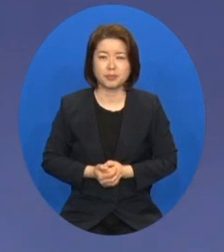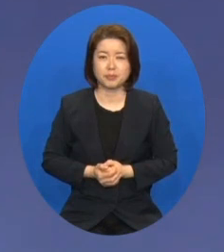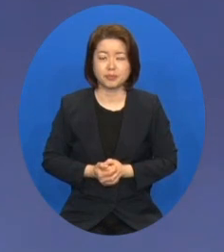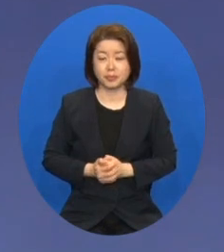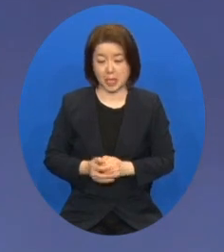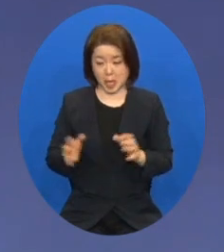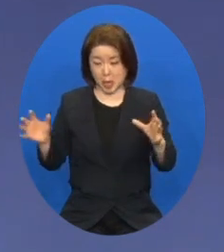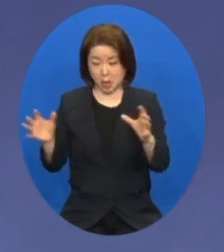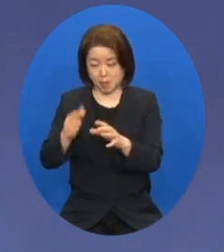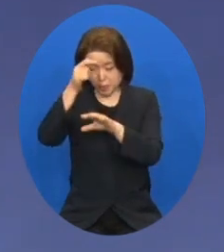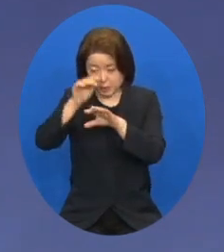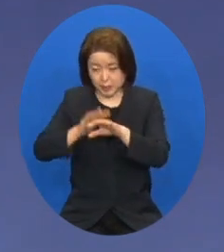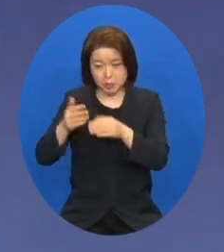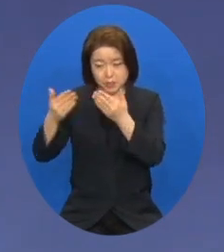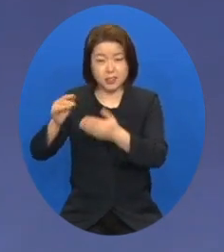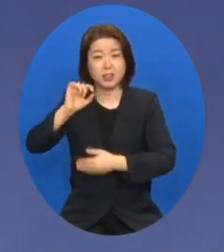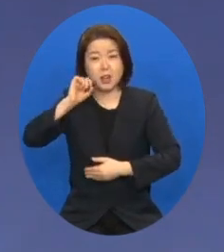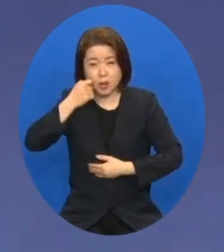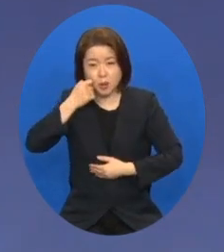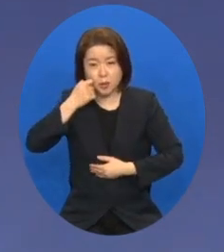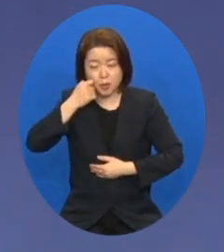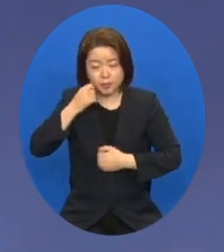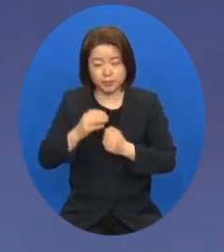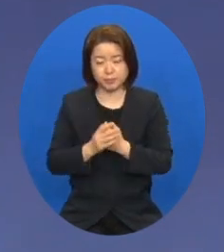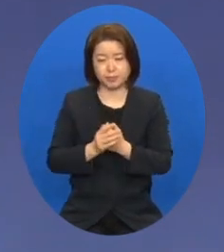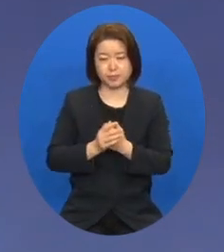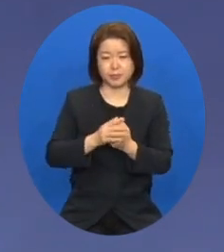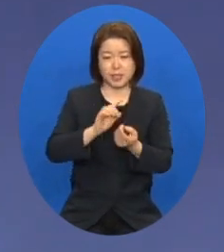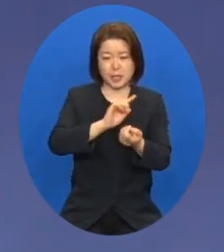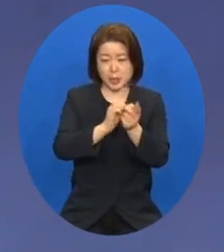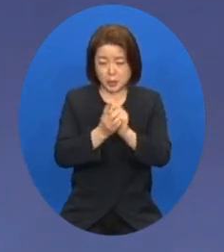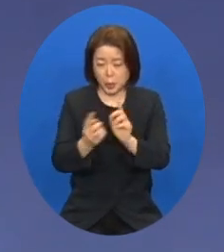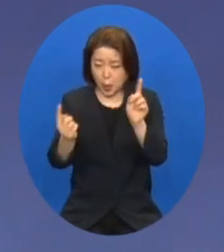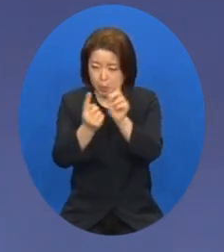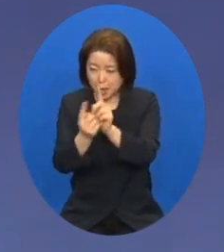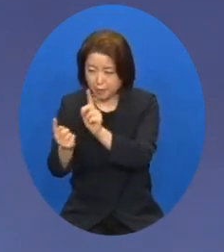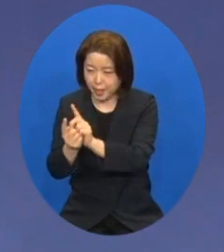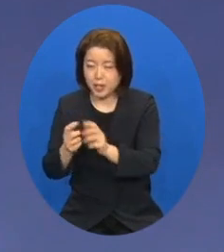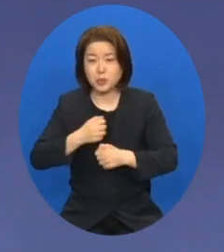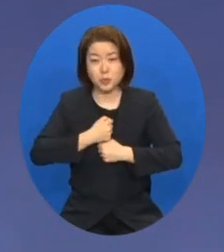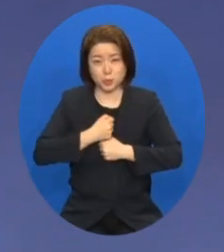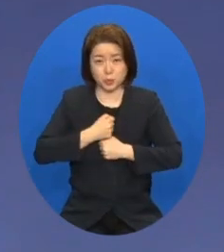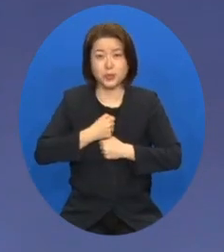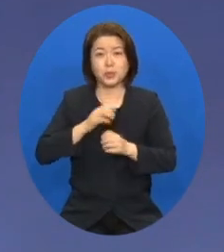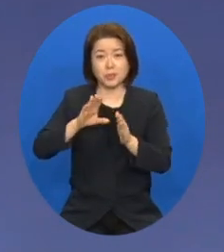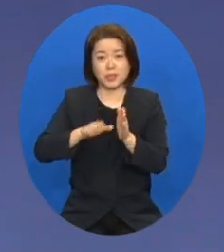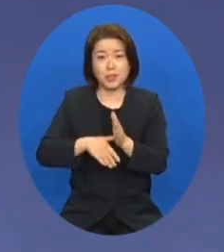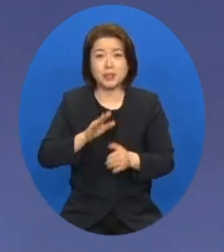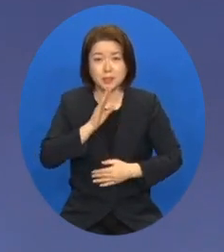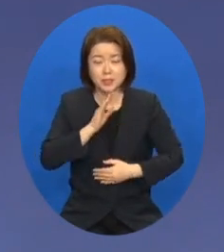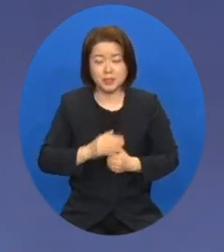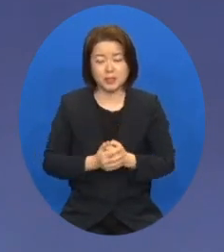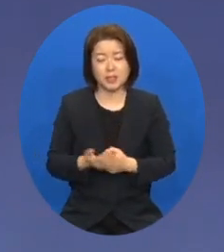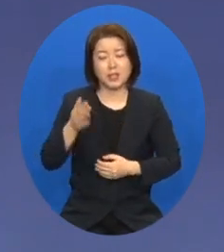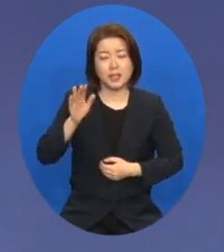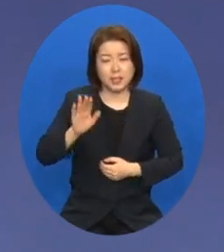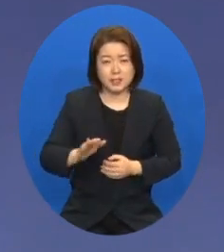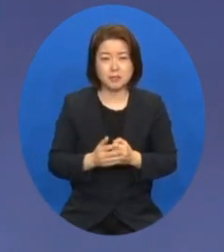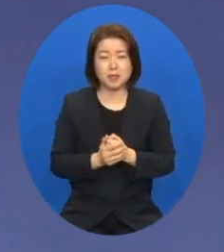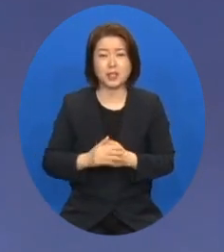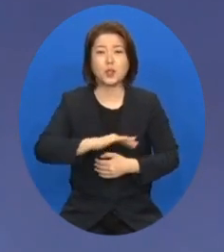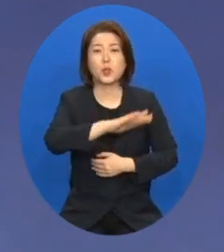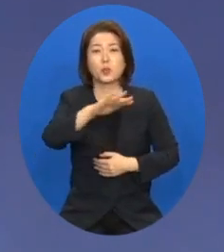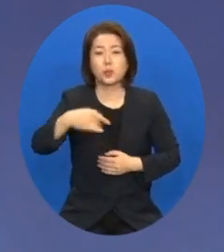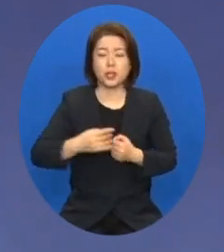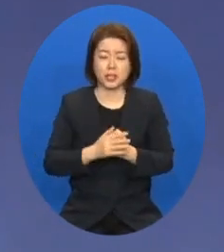모여서 예배할 수 는 없고 서로 만나는 것도 조심스러운 때 이긴 하지만 우리에게는 주님을